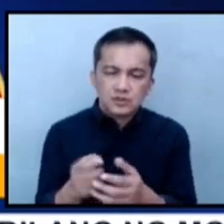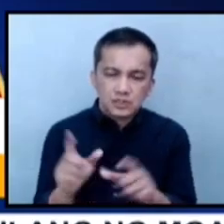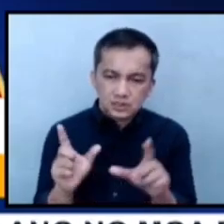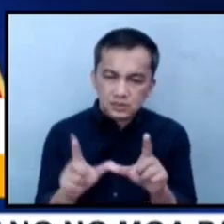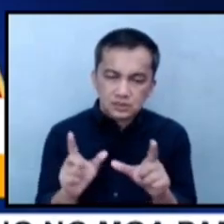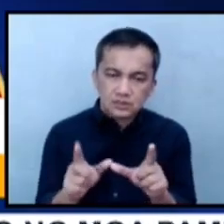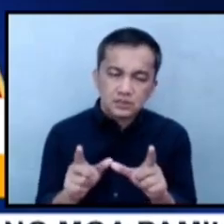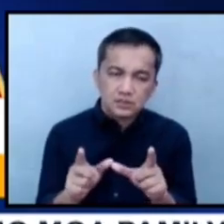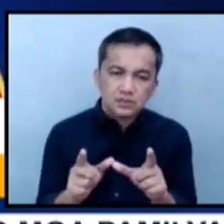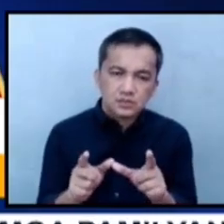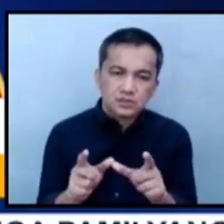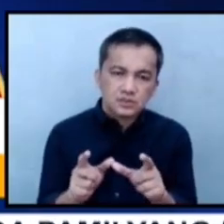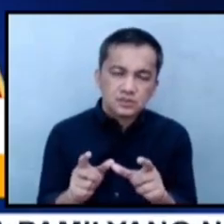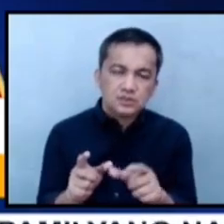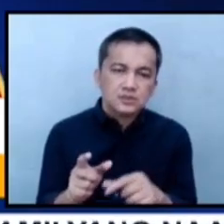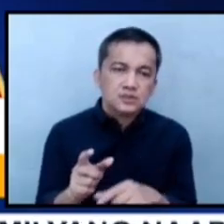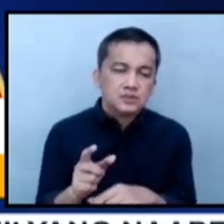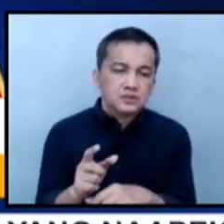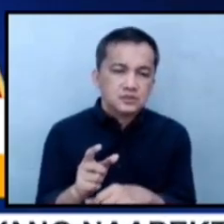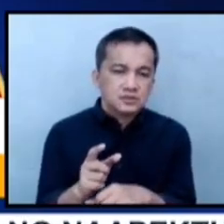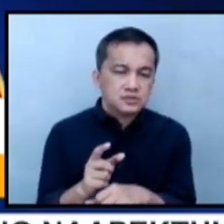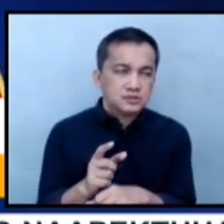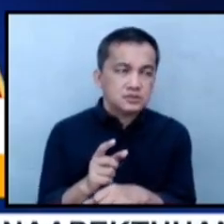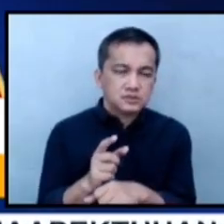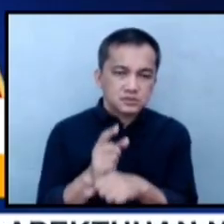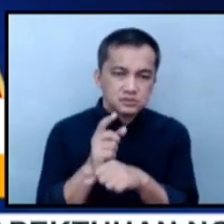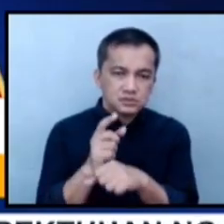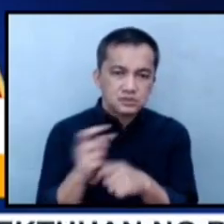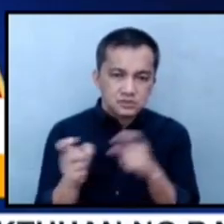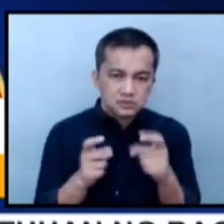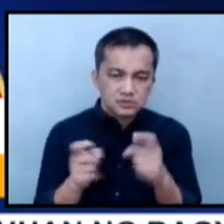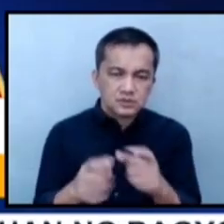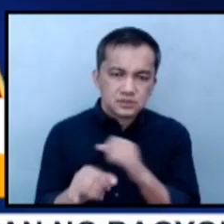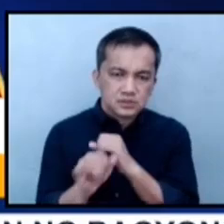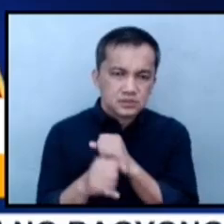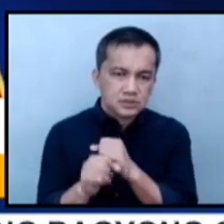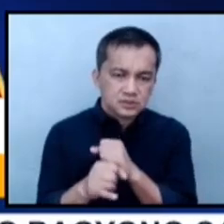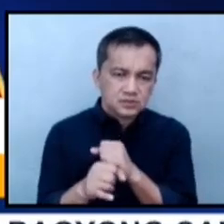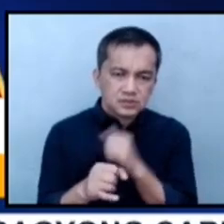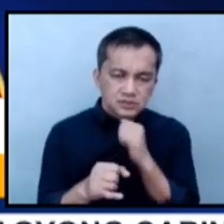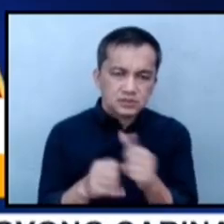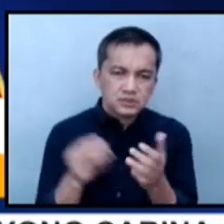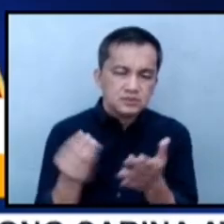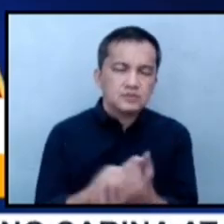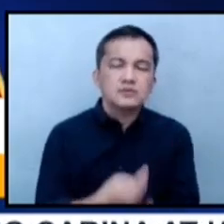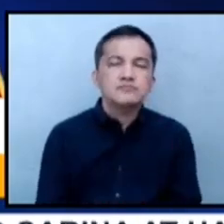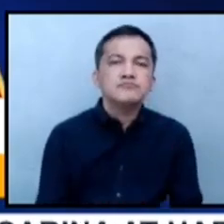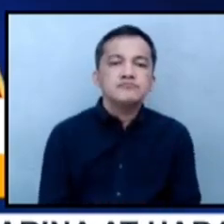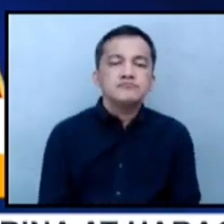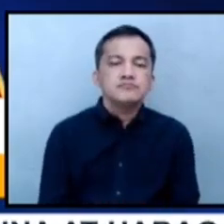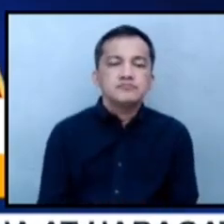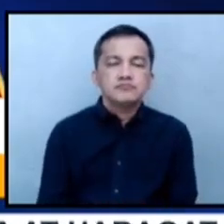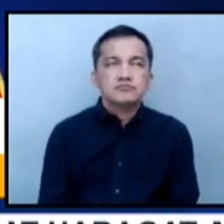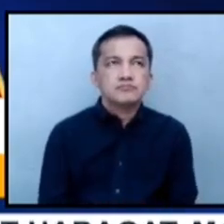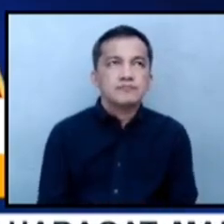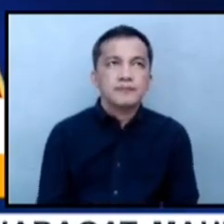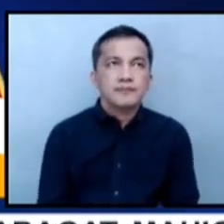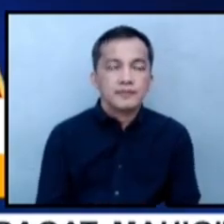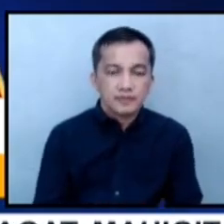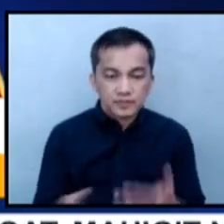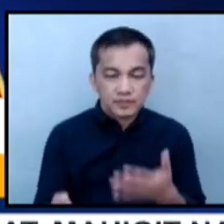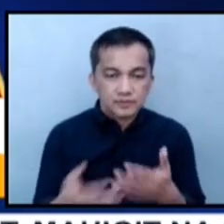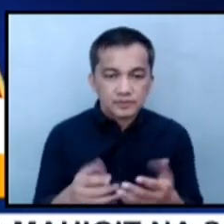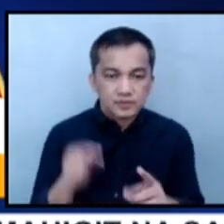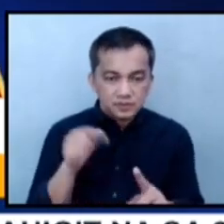mga ah operators ng jeepne na hindi moderno bagamat may punto nga naman